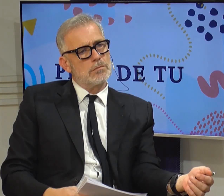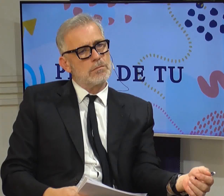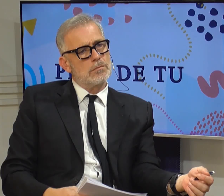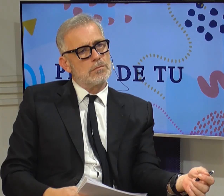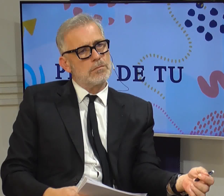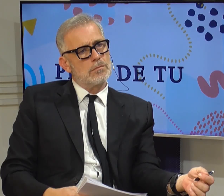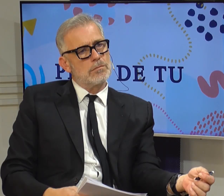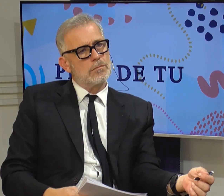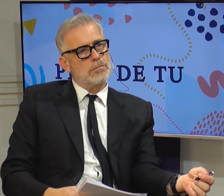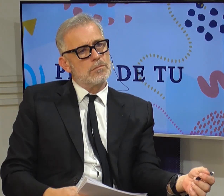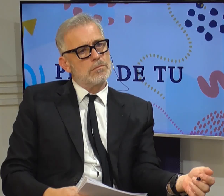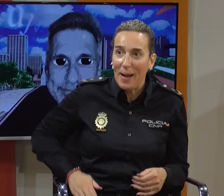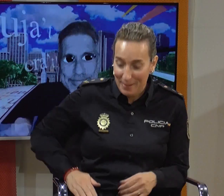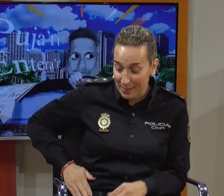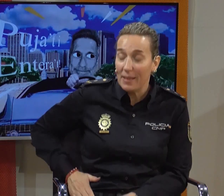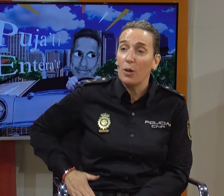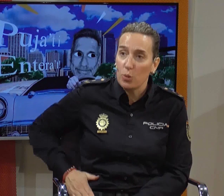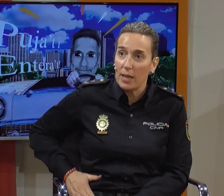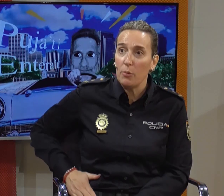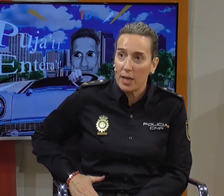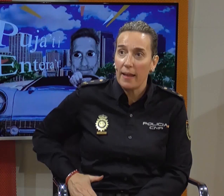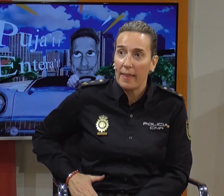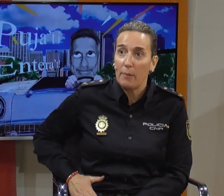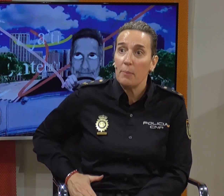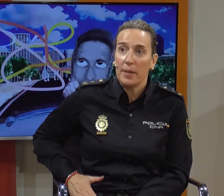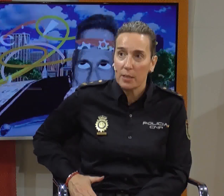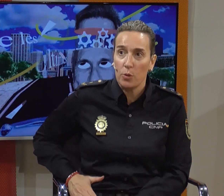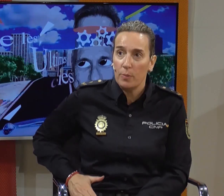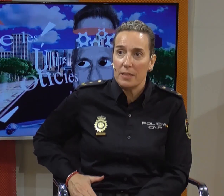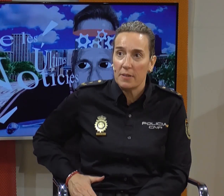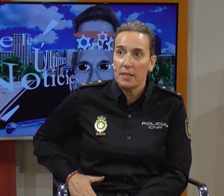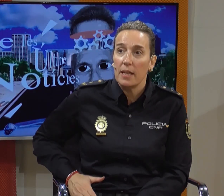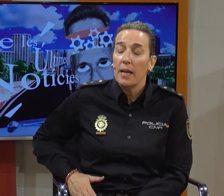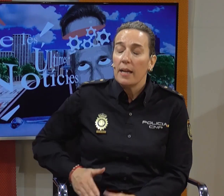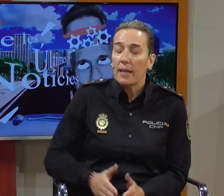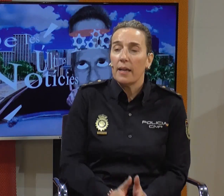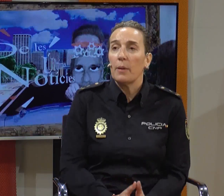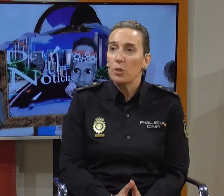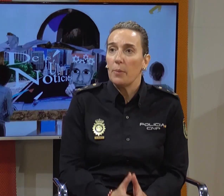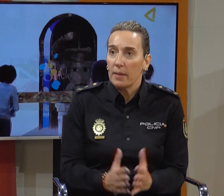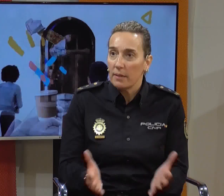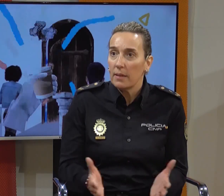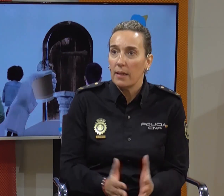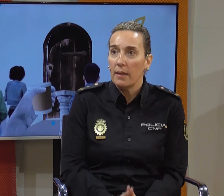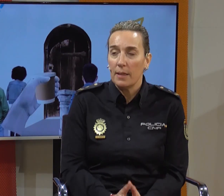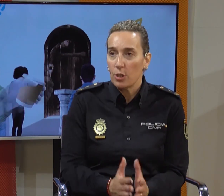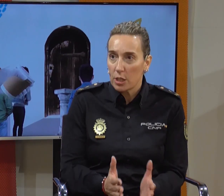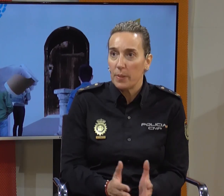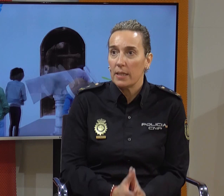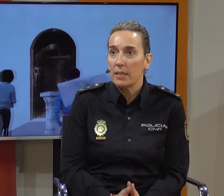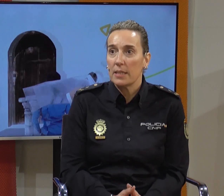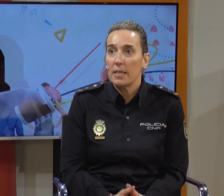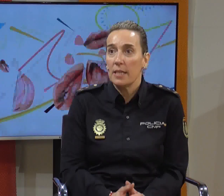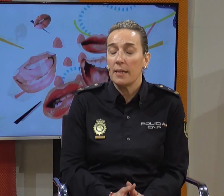cap avant, cartera també inclús en la butxaca de davant, perquè és molt més difícil que ens lleven les